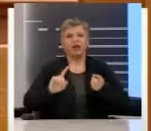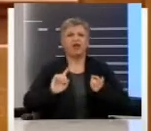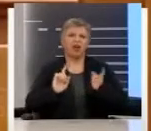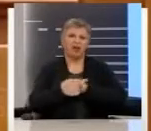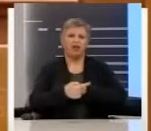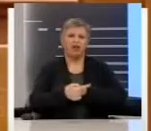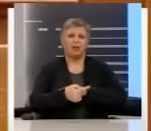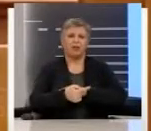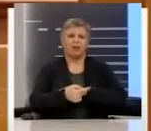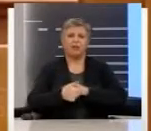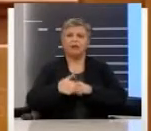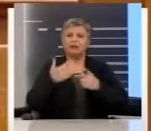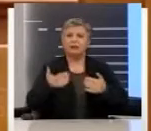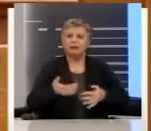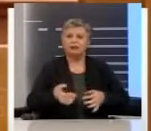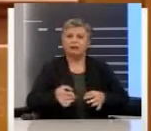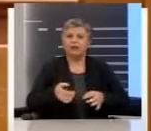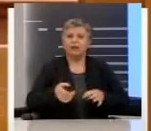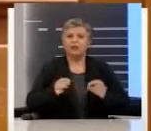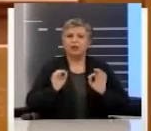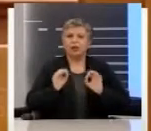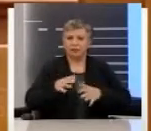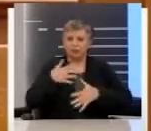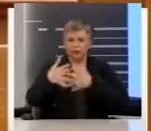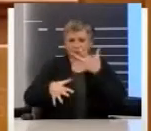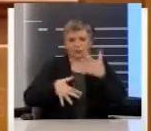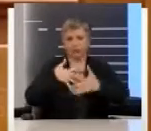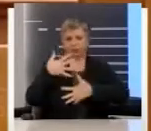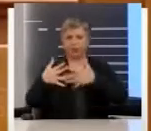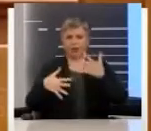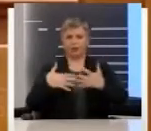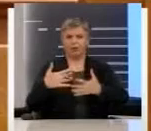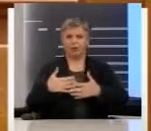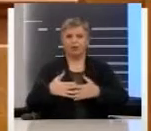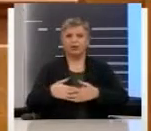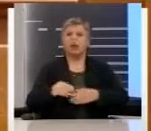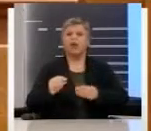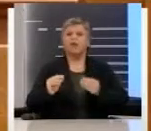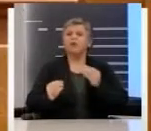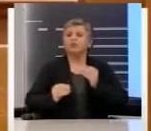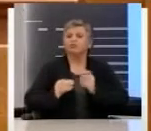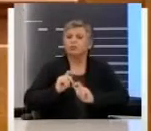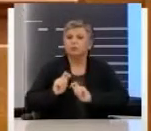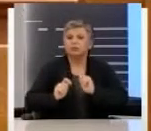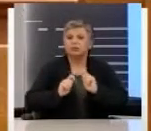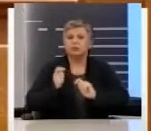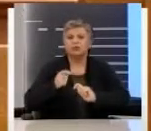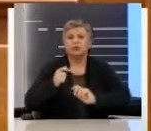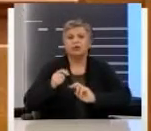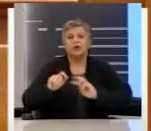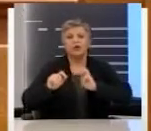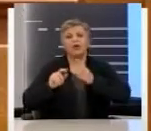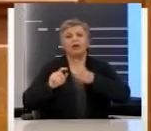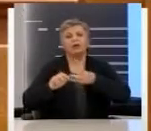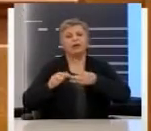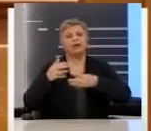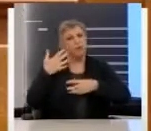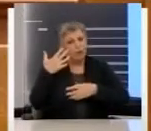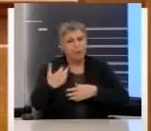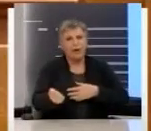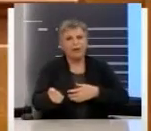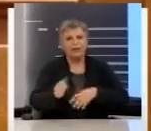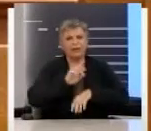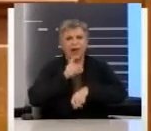γιατί έτσι η φύση τάμπλεξε, δημιούργησε μια άλλη κατάσταση. Υπαρκτή,